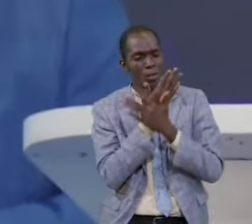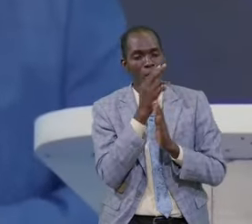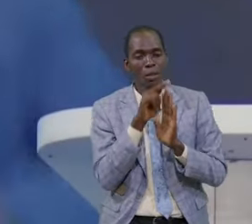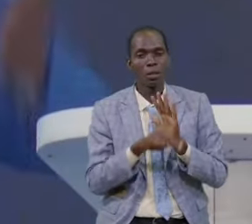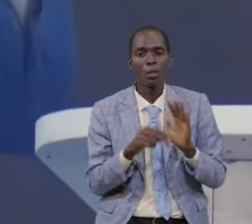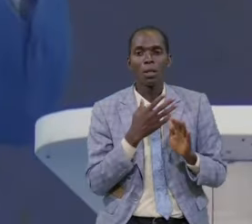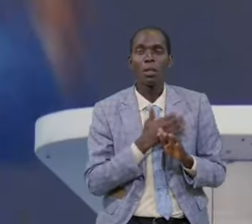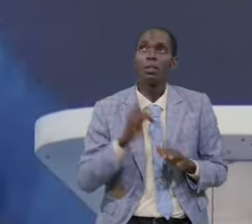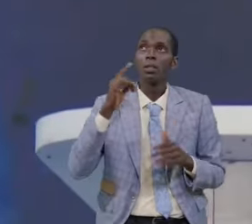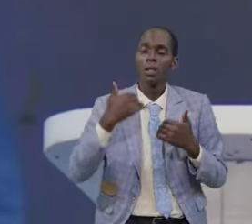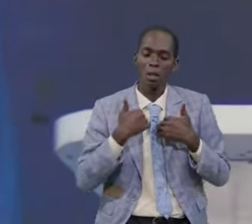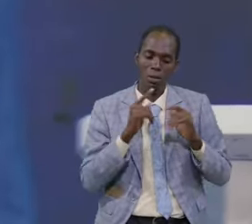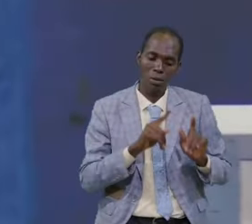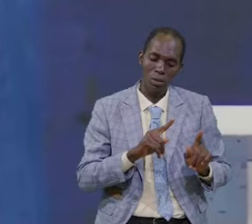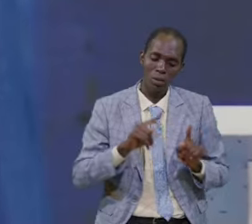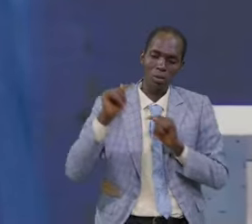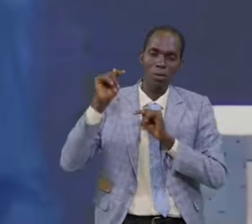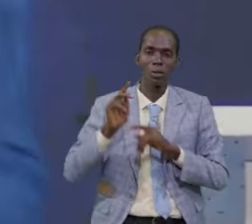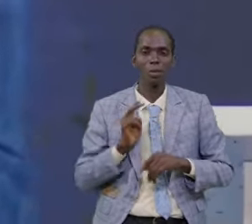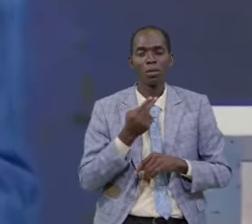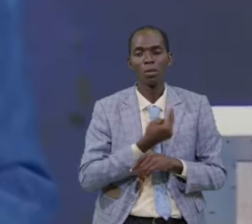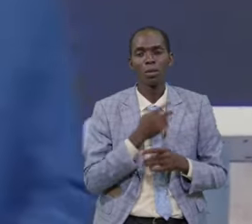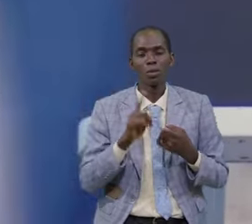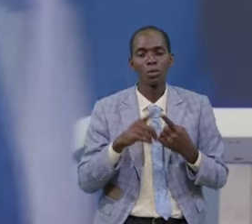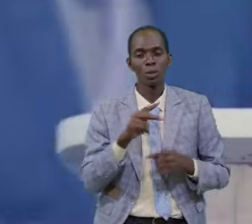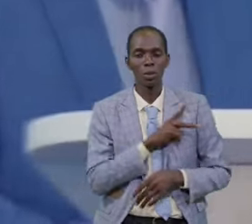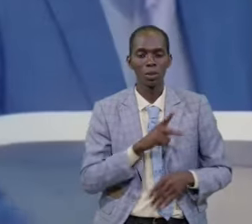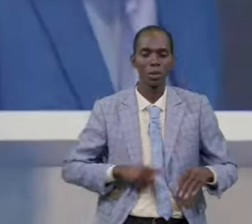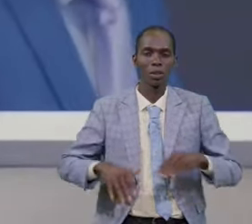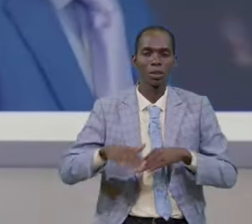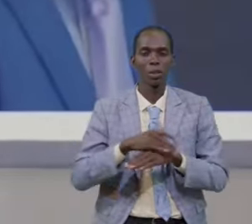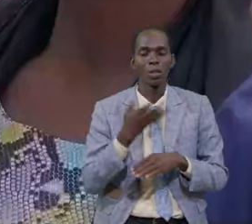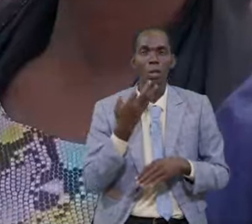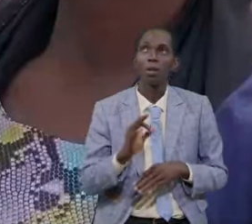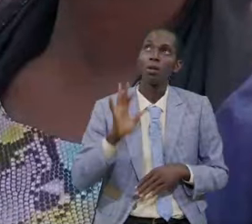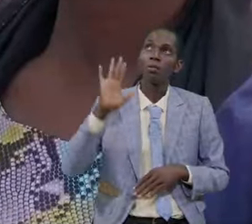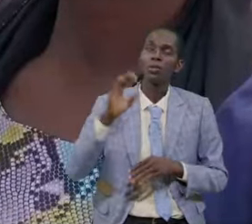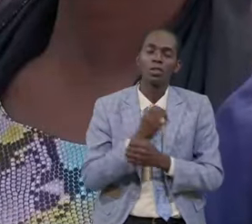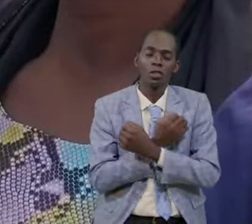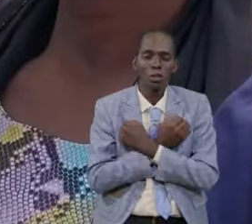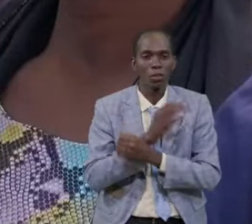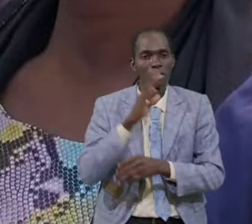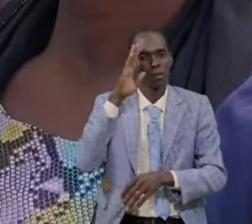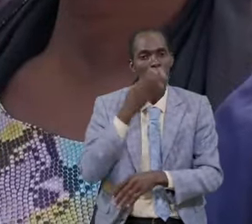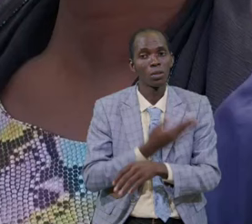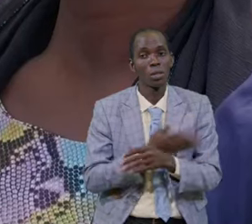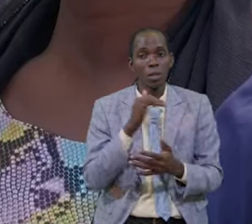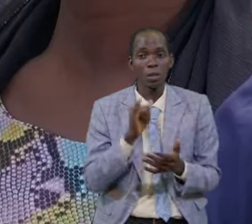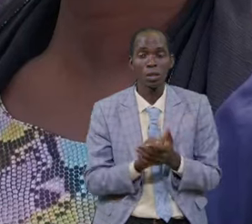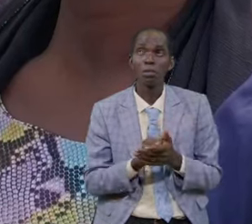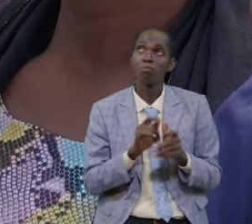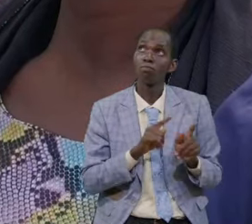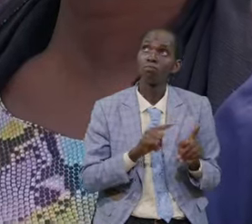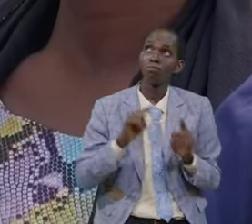Et il nous a transportés dans le royaume de son Fils d'amour. Ce